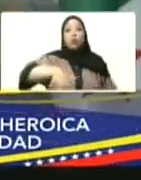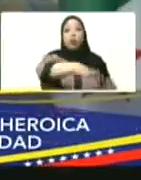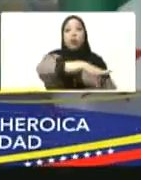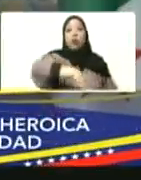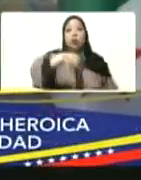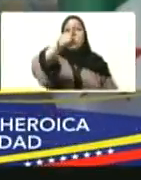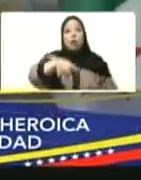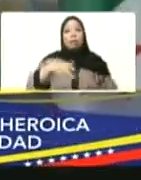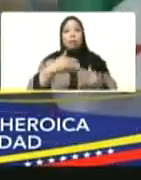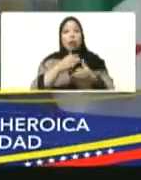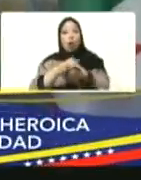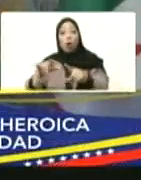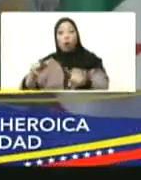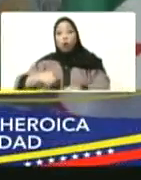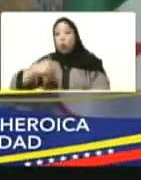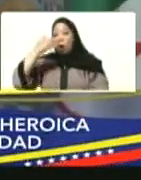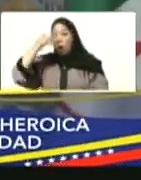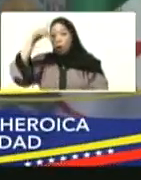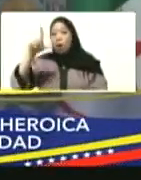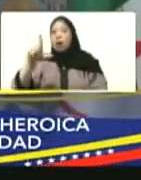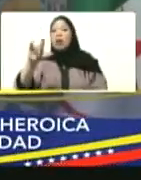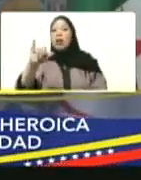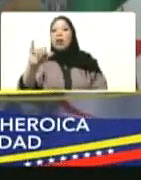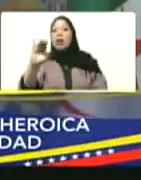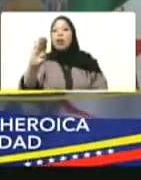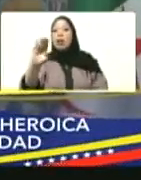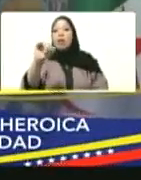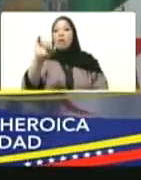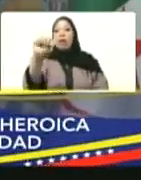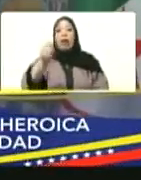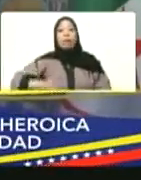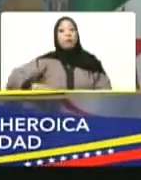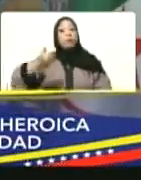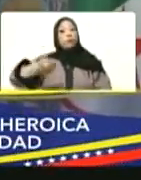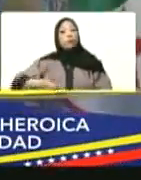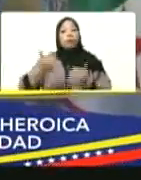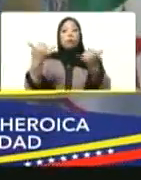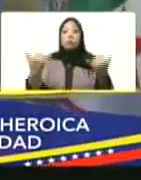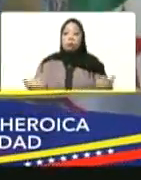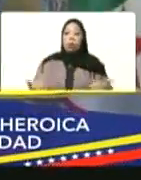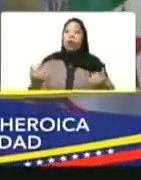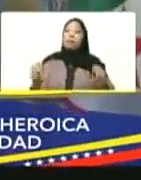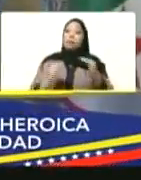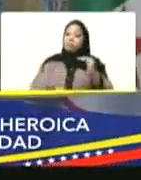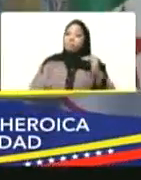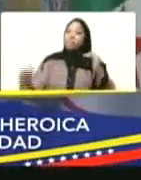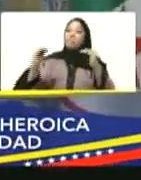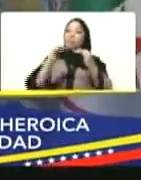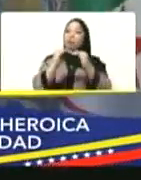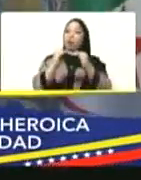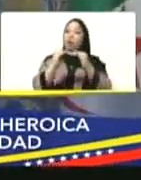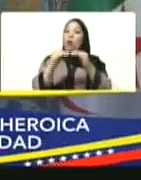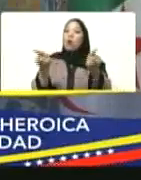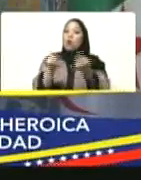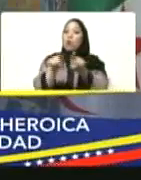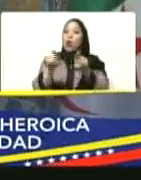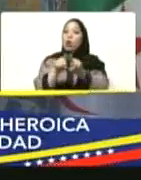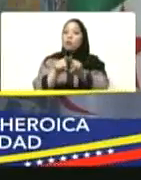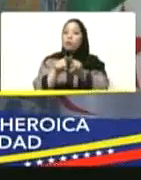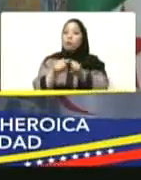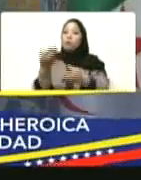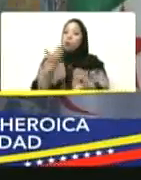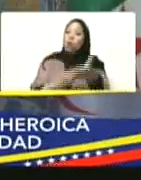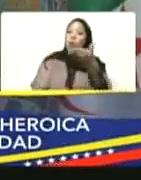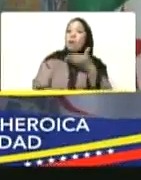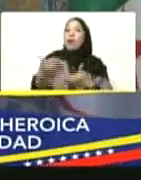Libia. Comme l'a fort bien dit le président Tebboune, nous avons partagé et coïncidé sur trois